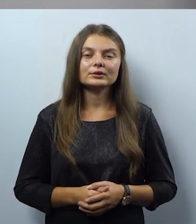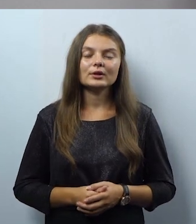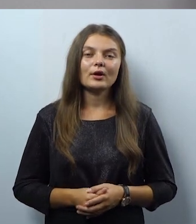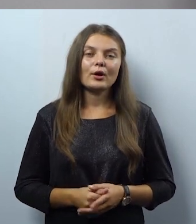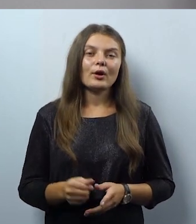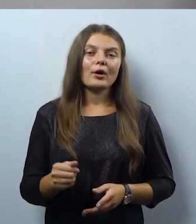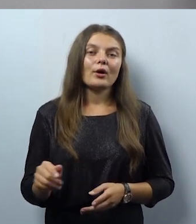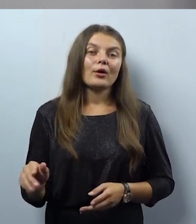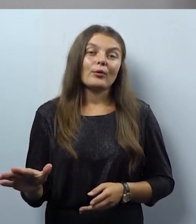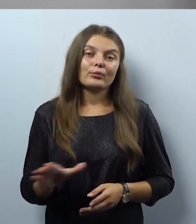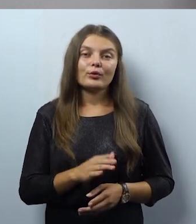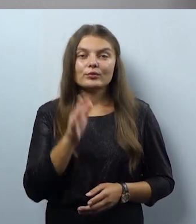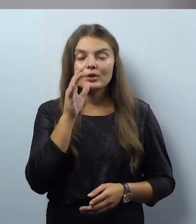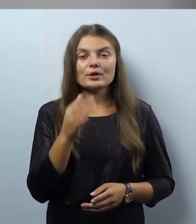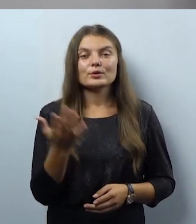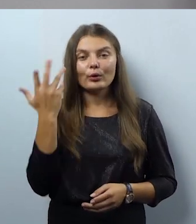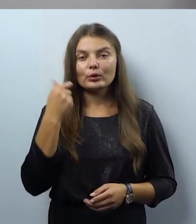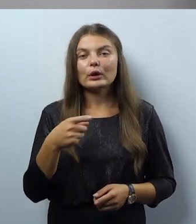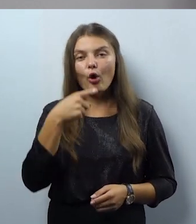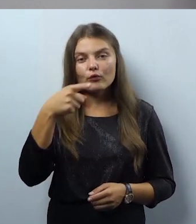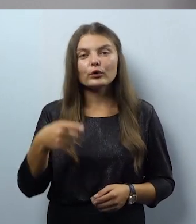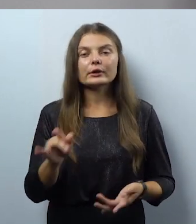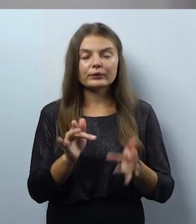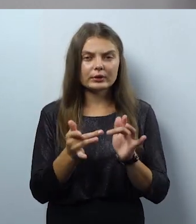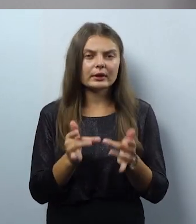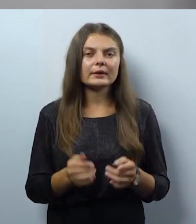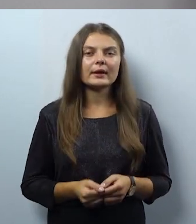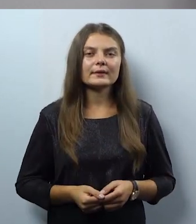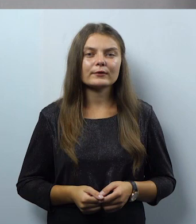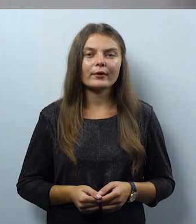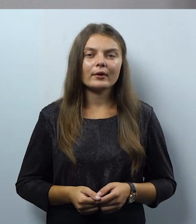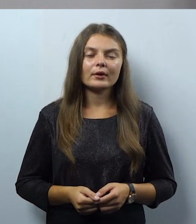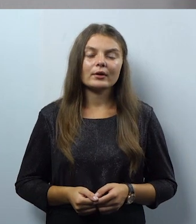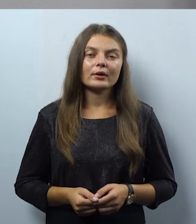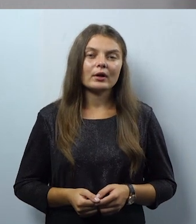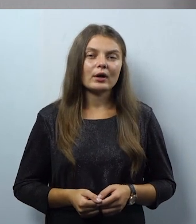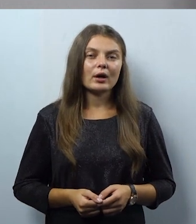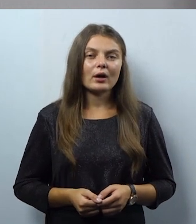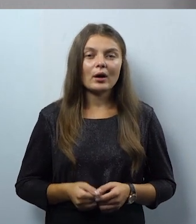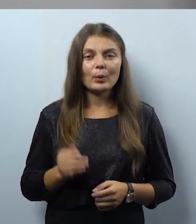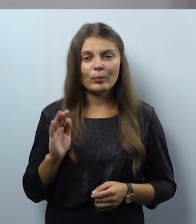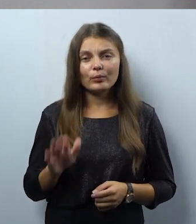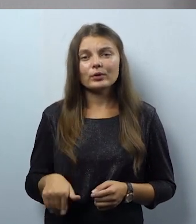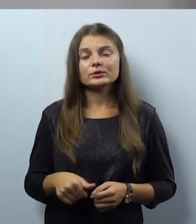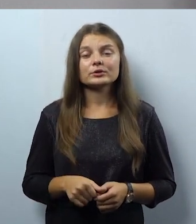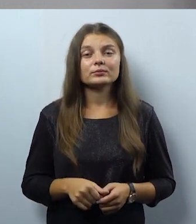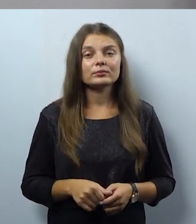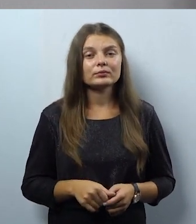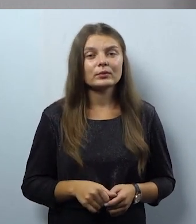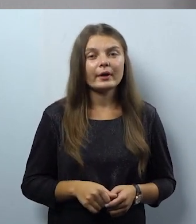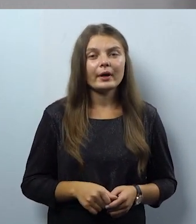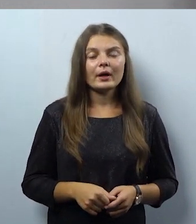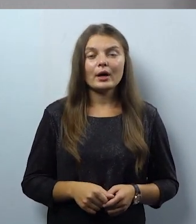коли люди це от обговорювали це в соцмережі, але потім нарешті вже так самоорганізовувалися через соцмережі і виходили на